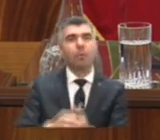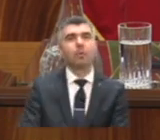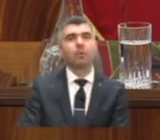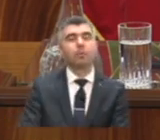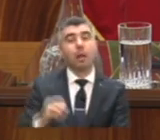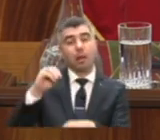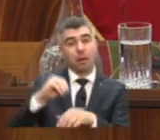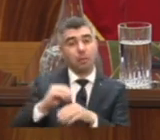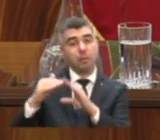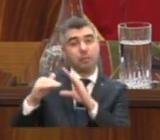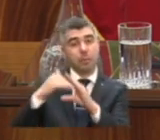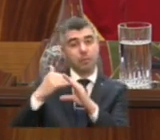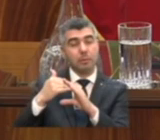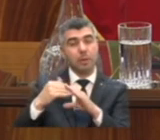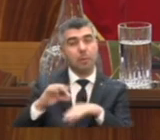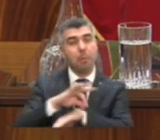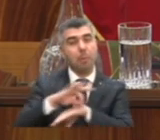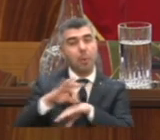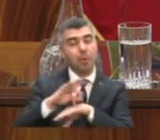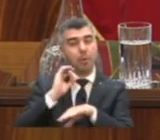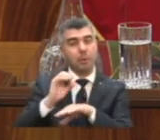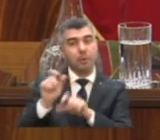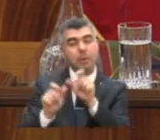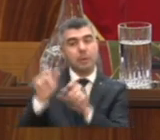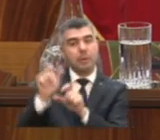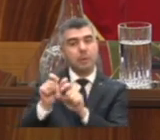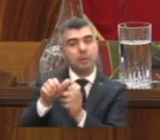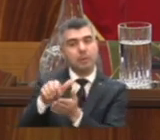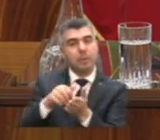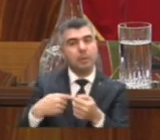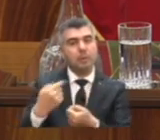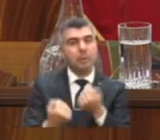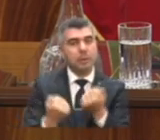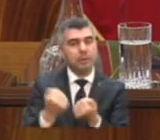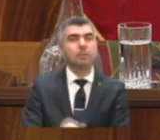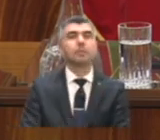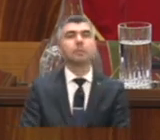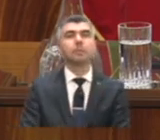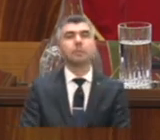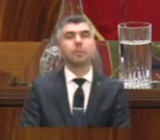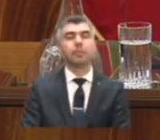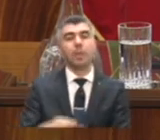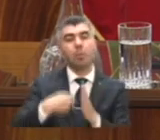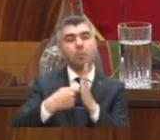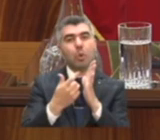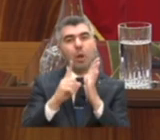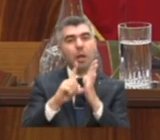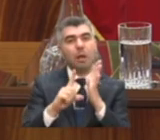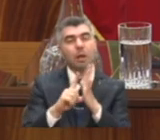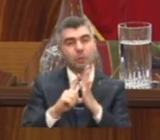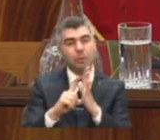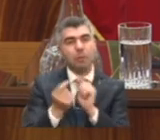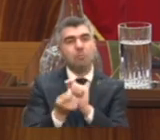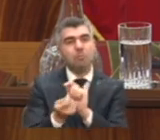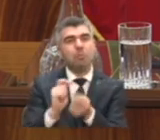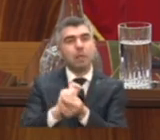كما توصل مكتب المجلس من السيد النائب أحمد تويزي والسيد محمد الصباري عن فريق الأصالة والمعاصرة بمقترح قانون يقضي